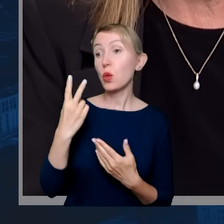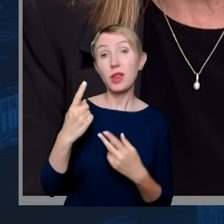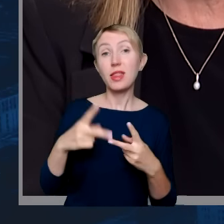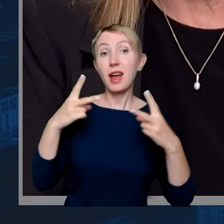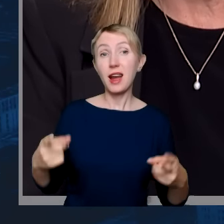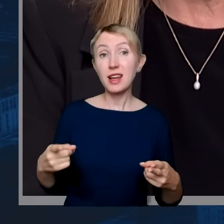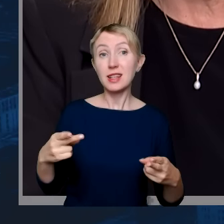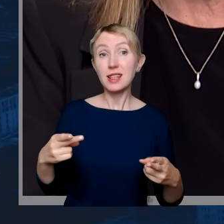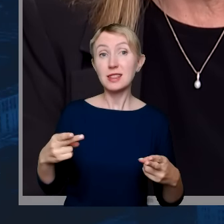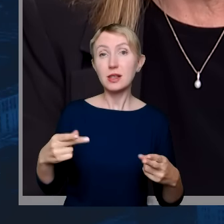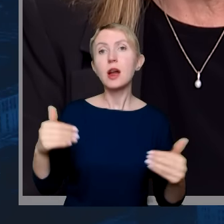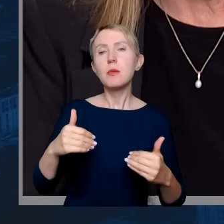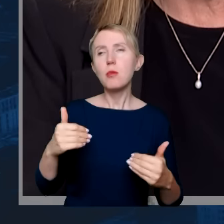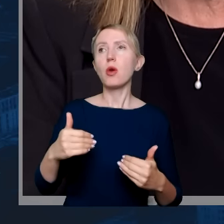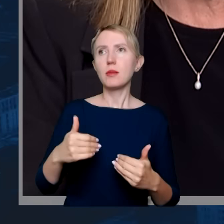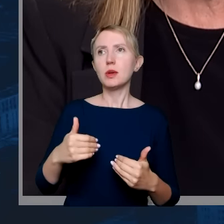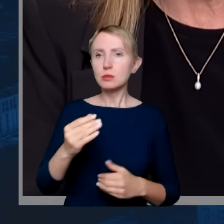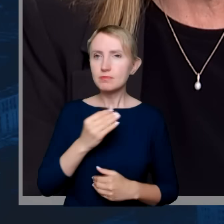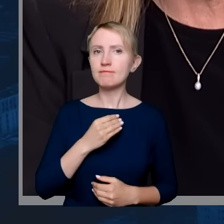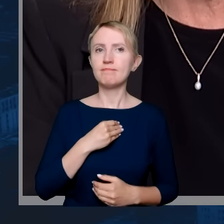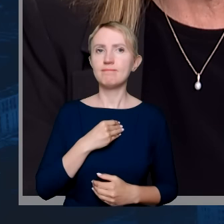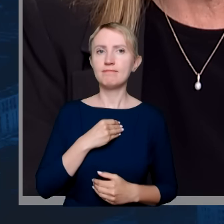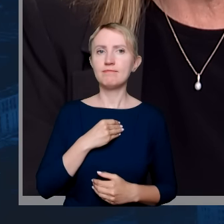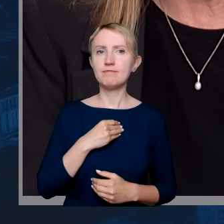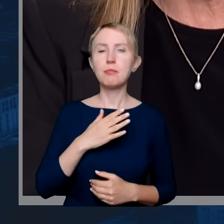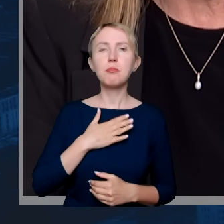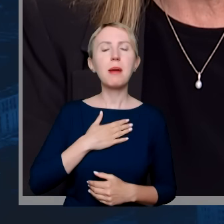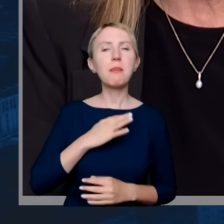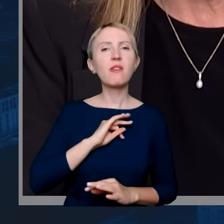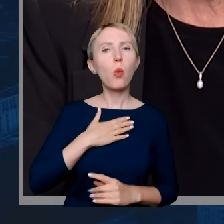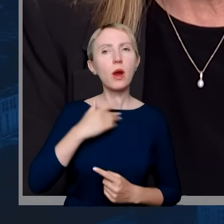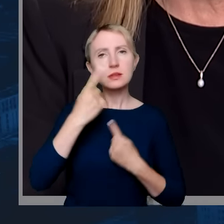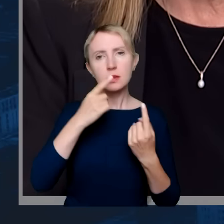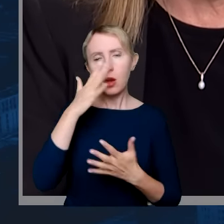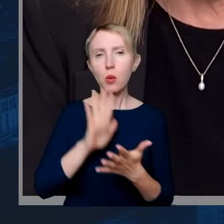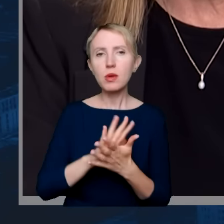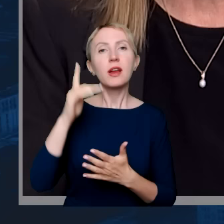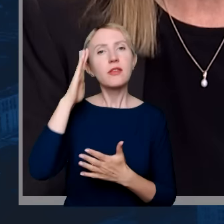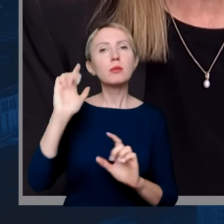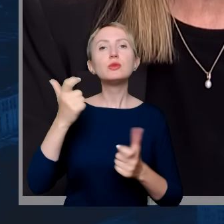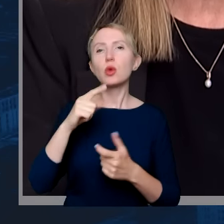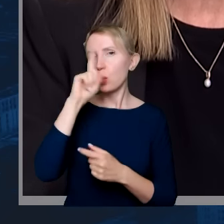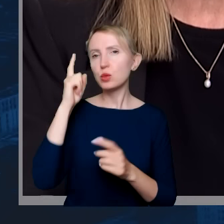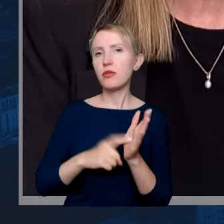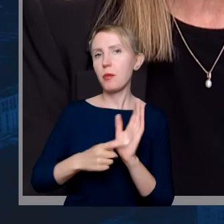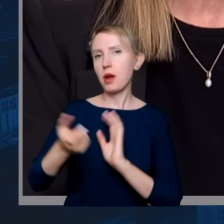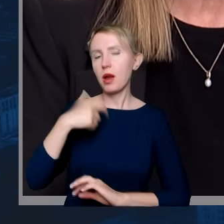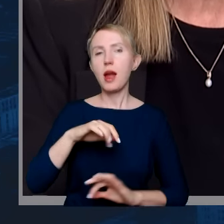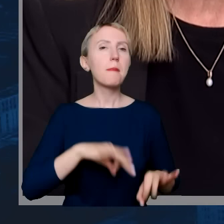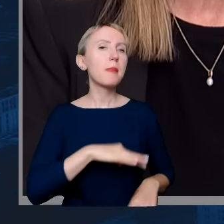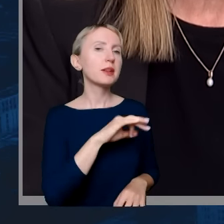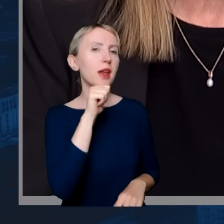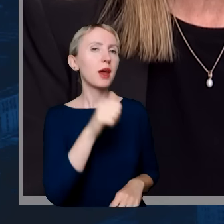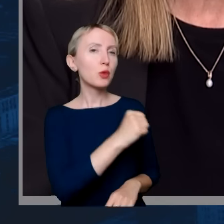sobie popatrzeć w lustro. I mam swój rozum i wiem, czego oczekują ode mnie wyborcy. No widzi, pani europoseł wywołuje temat do tablicy i